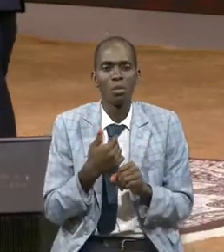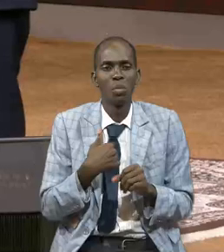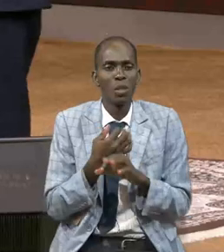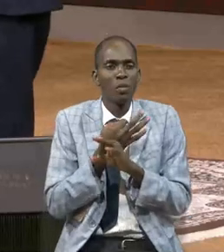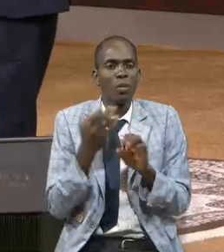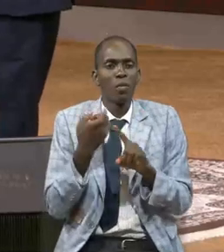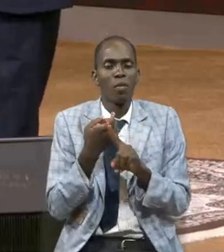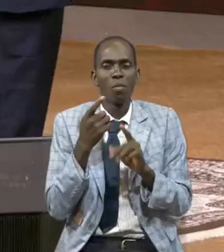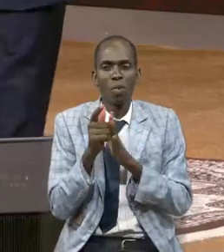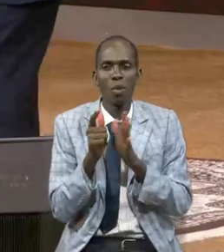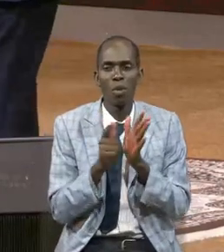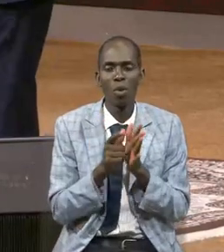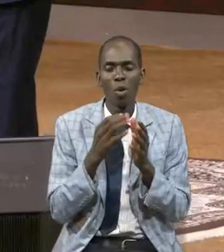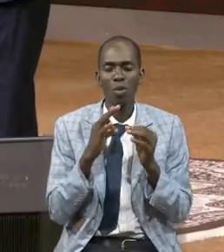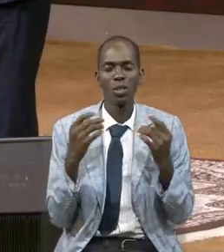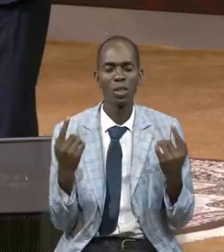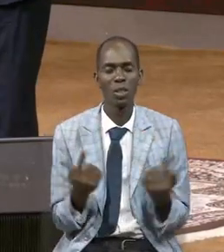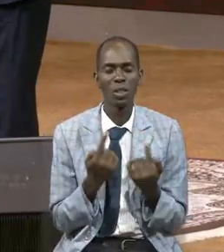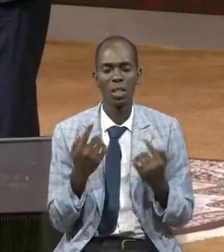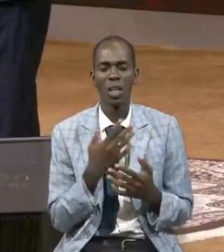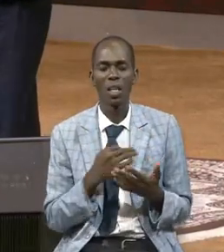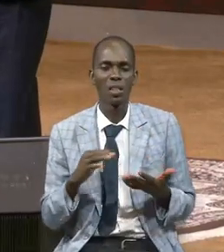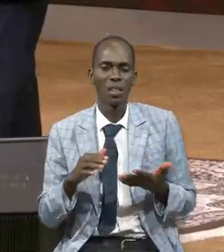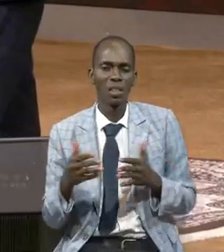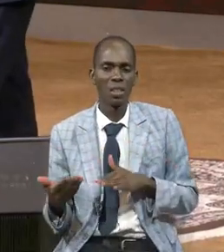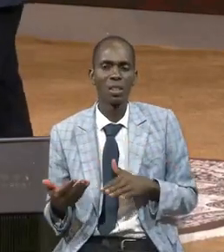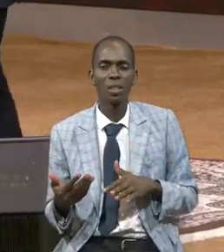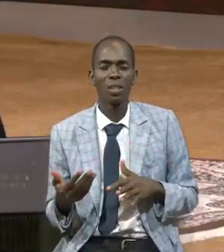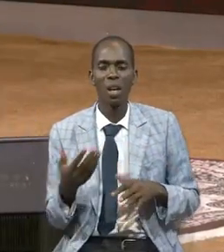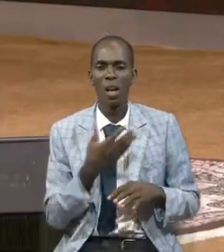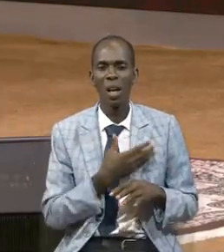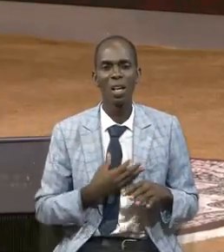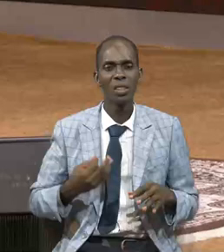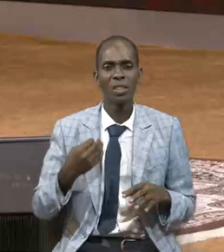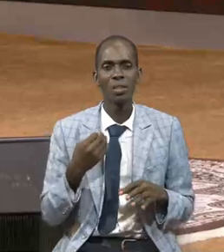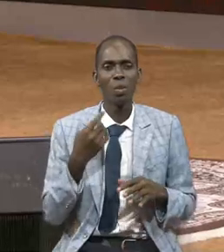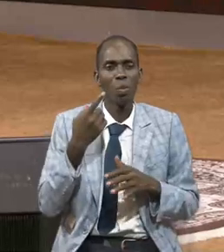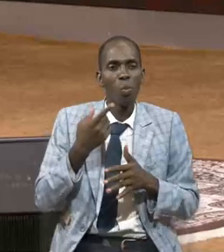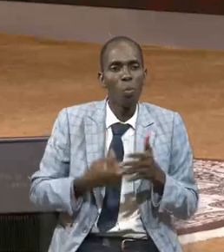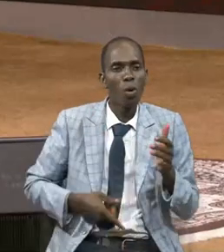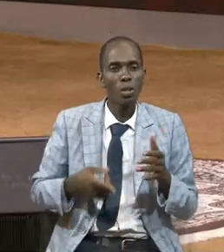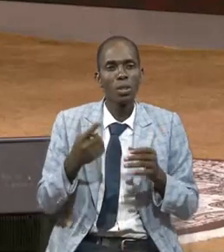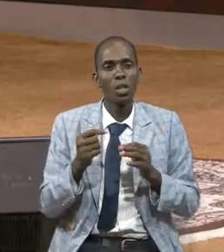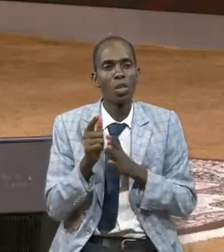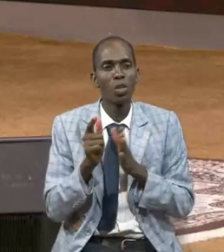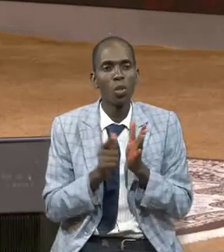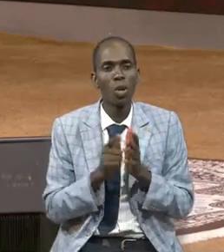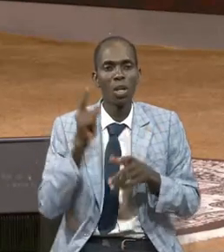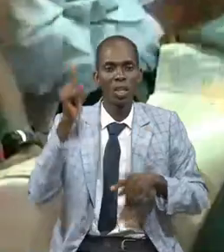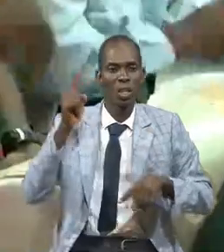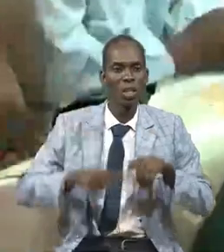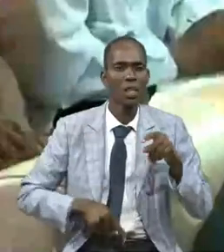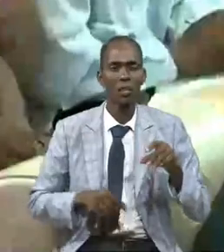et de la mort. Voyons le troisième point, verset 3. Car chose impossible à la